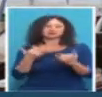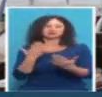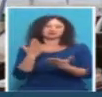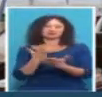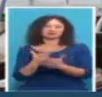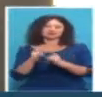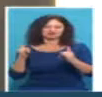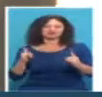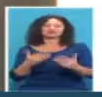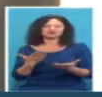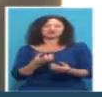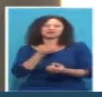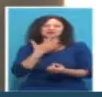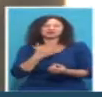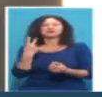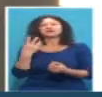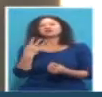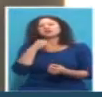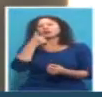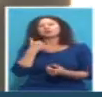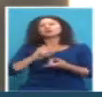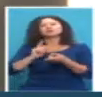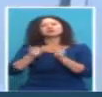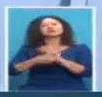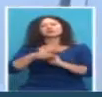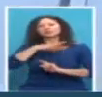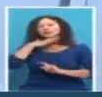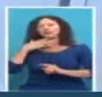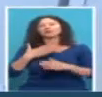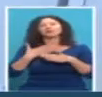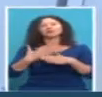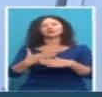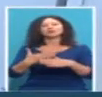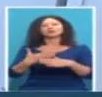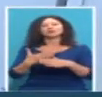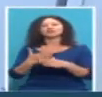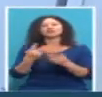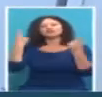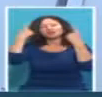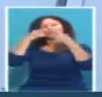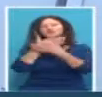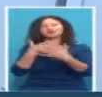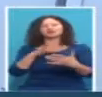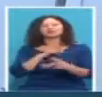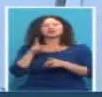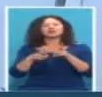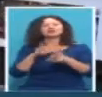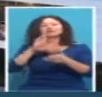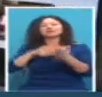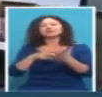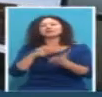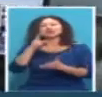развивается, благодаря им. За 24 года работы изменилось многое. На помощь пришли малоинвазивные технологии, операции без швов и